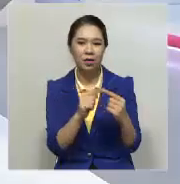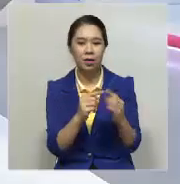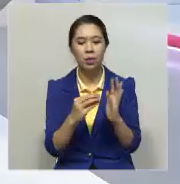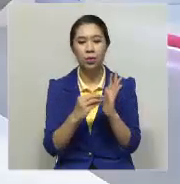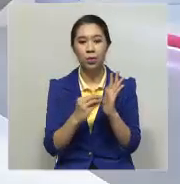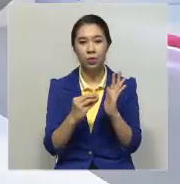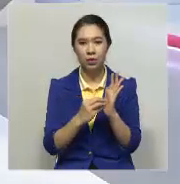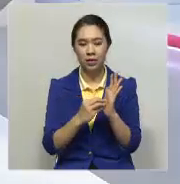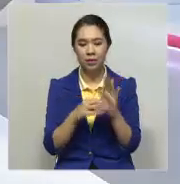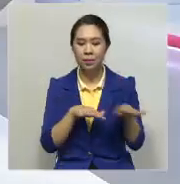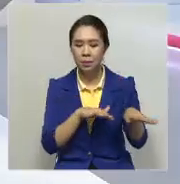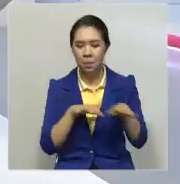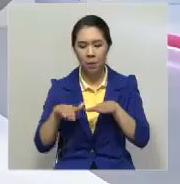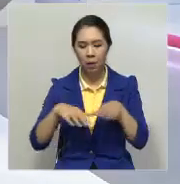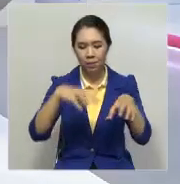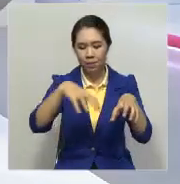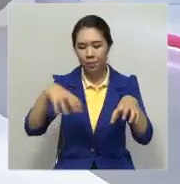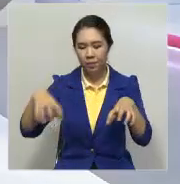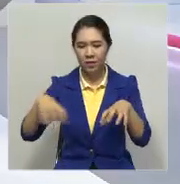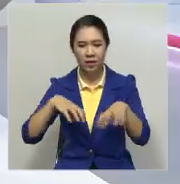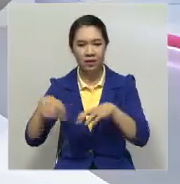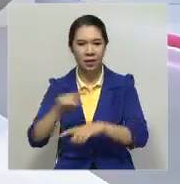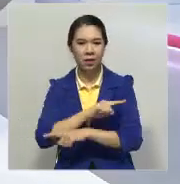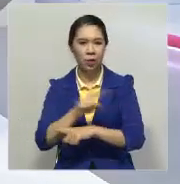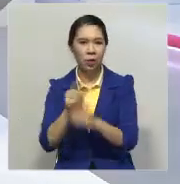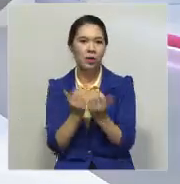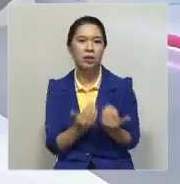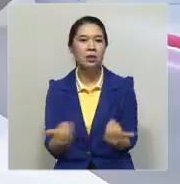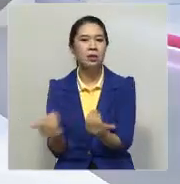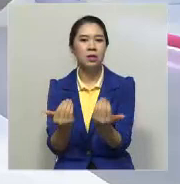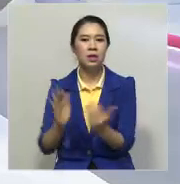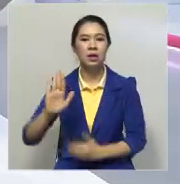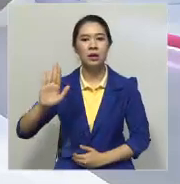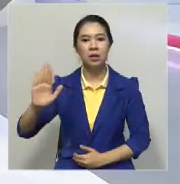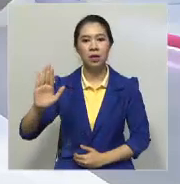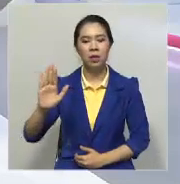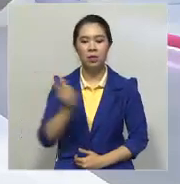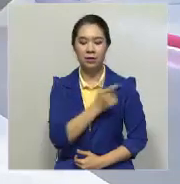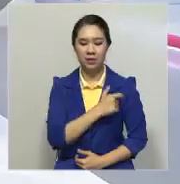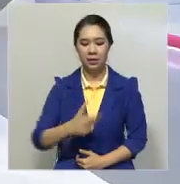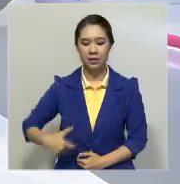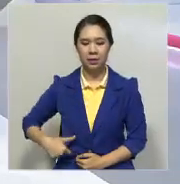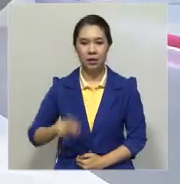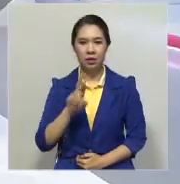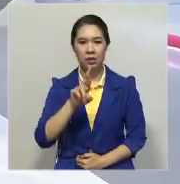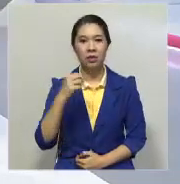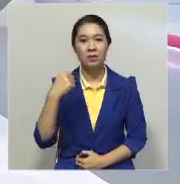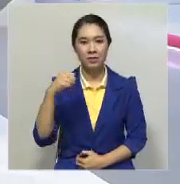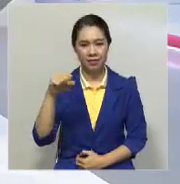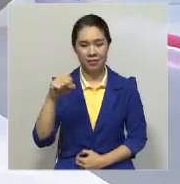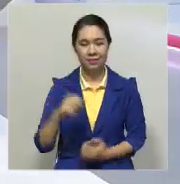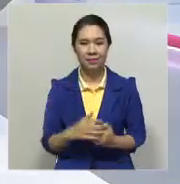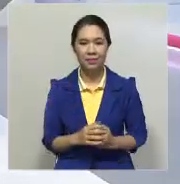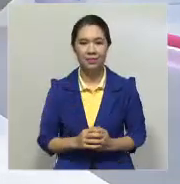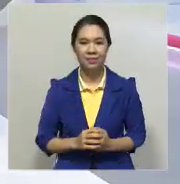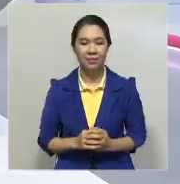กรุงเทพมหานครตรวจความพร้อมสถานที่เตรียมงานวันเฉลิมพระชนมพรรษาสมเด็จพระเจ้าอยู่หัวมหาวิชิราลงกรณ์บดินทรเทพยว